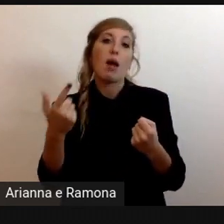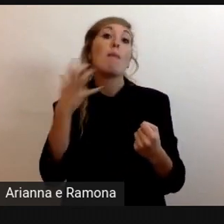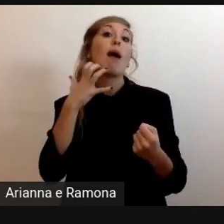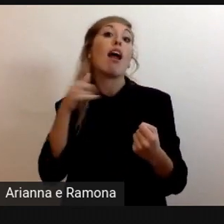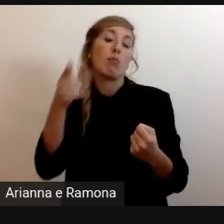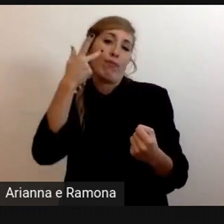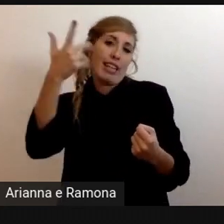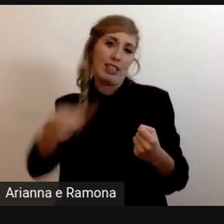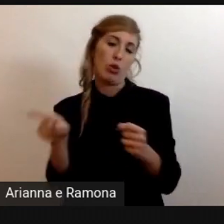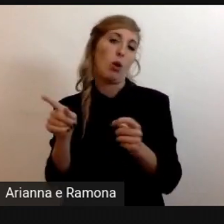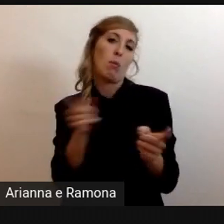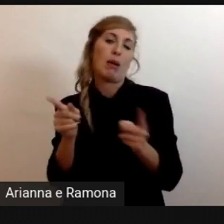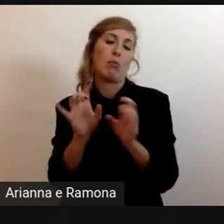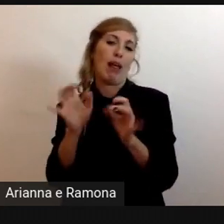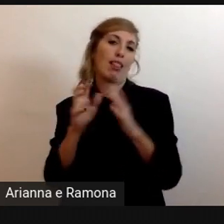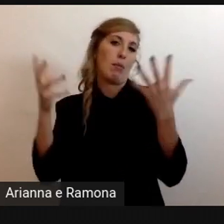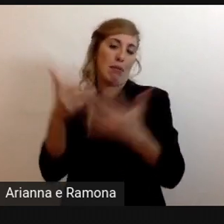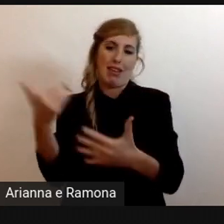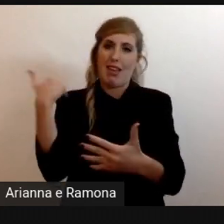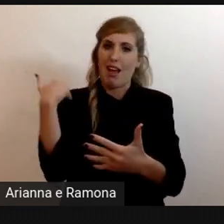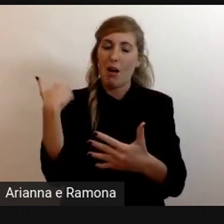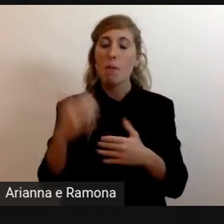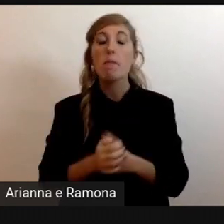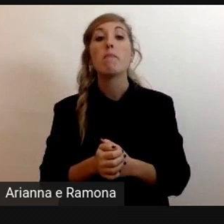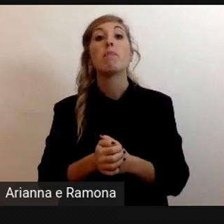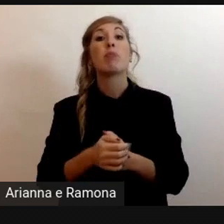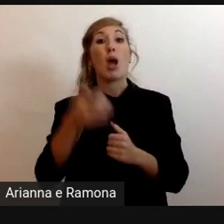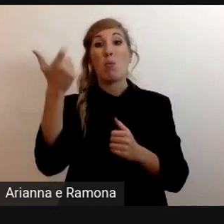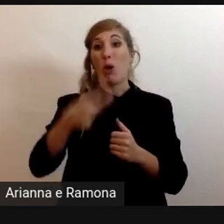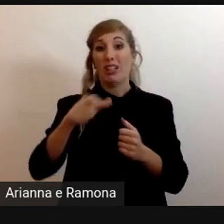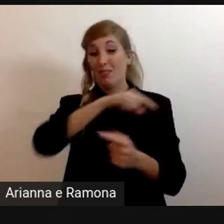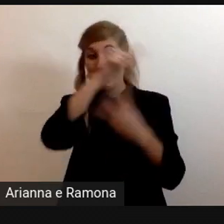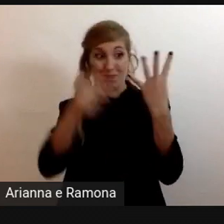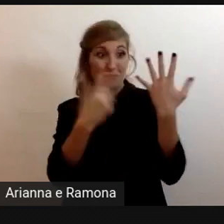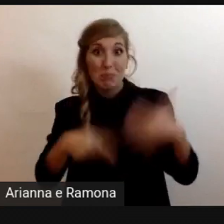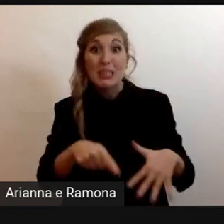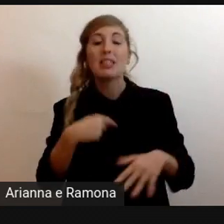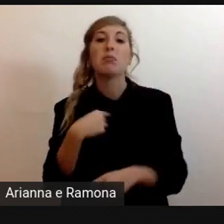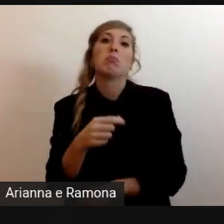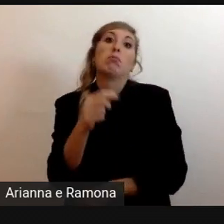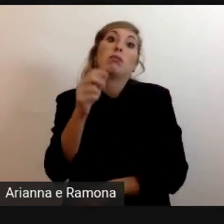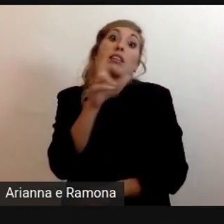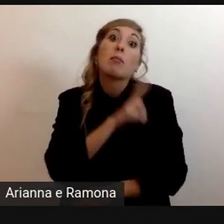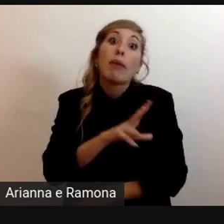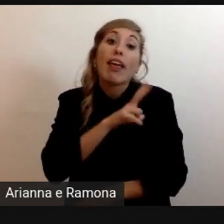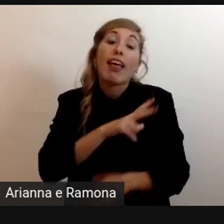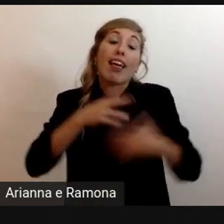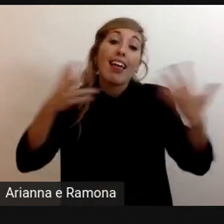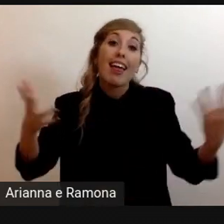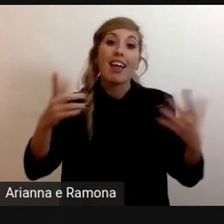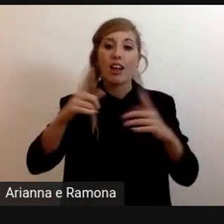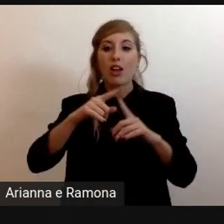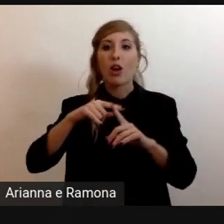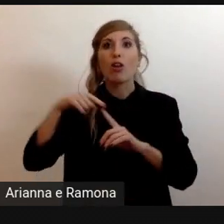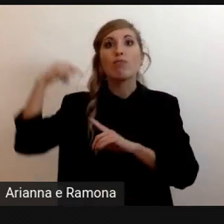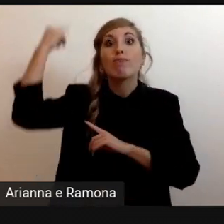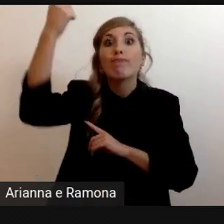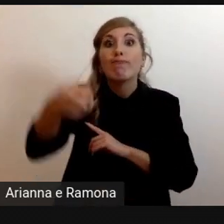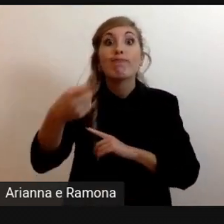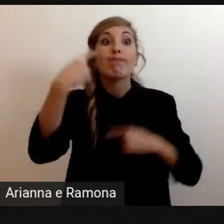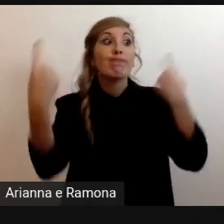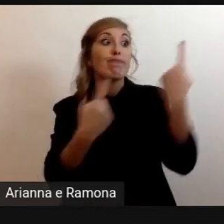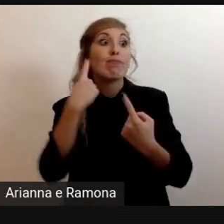pandemia per tutte queste ragioni io spero che la mossa possa comunque aprirsi quando il situazione sanitaria